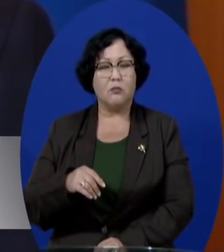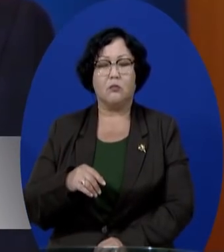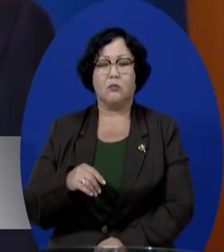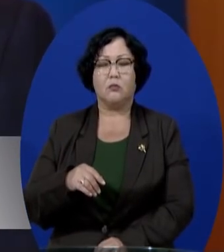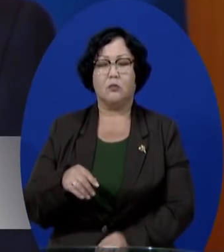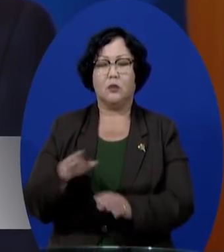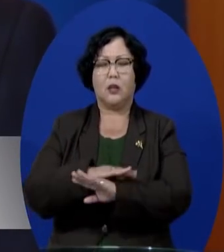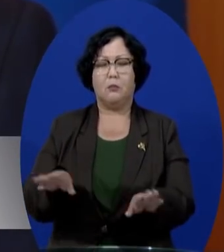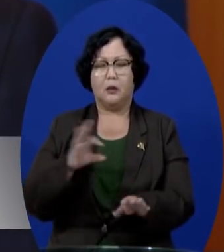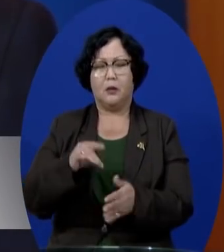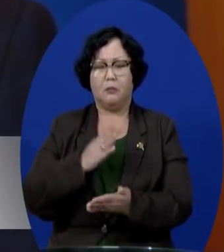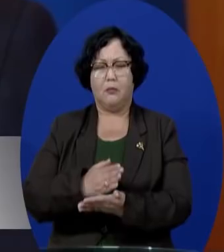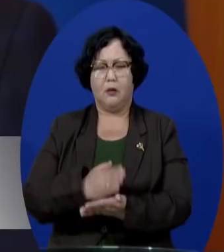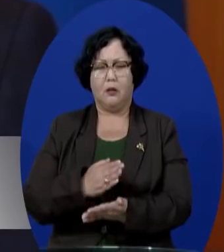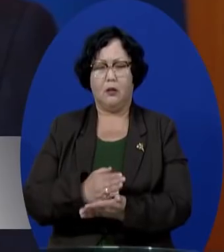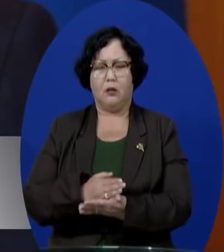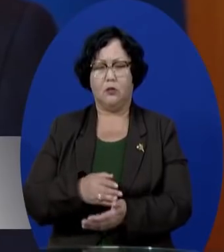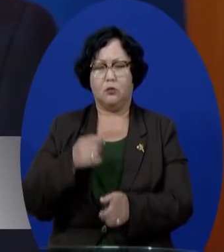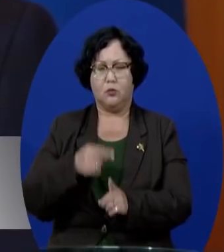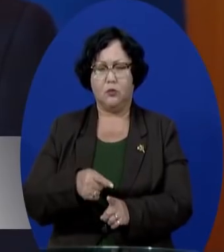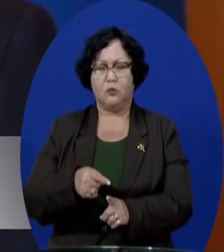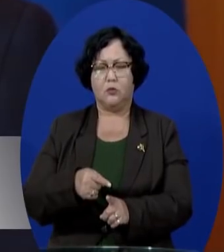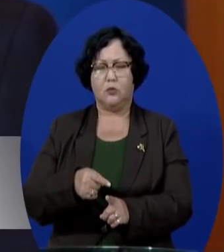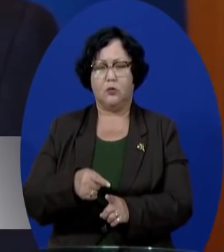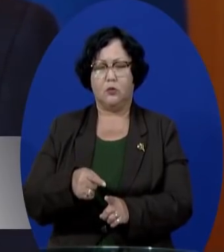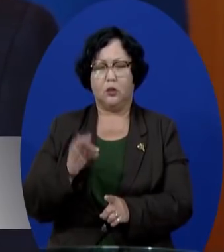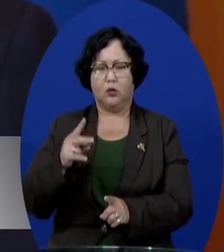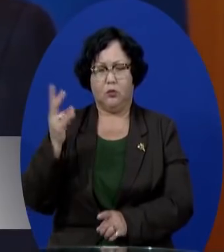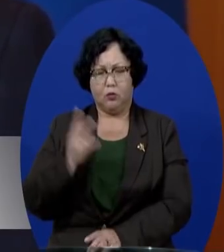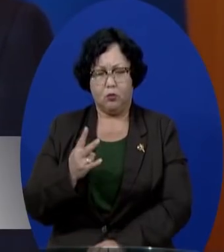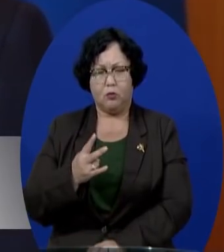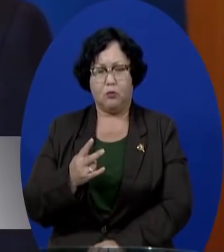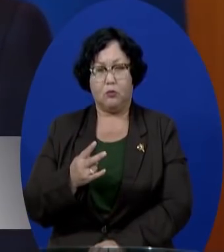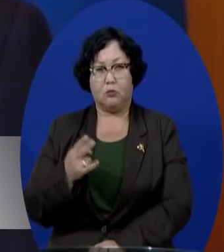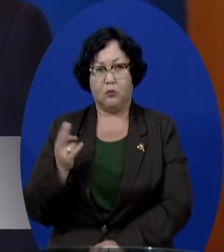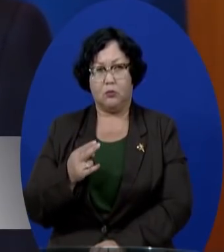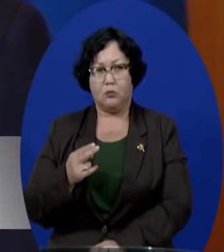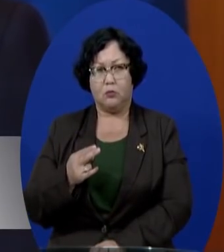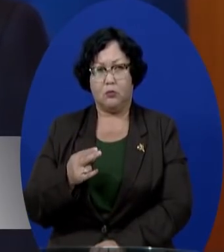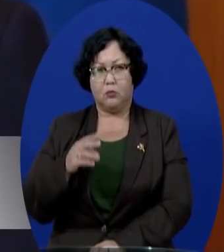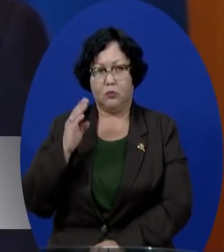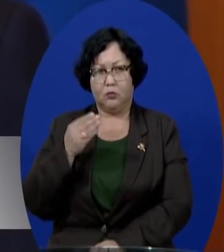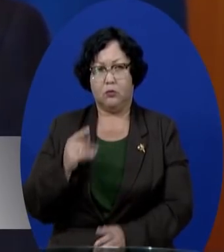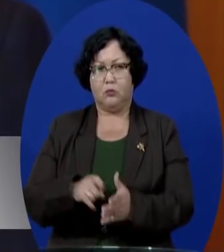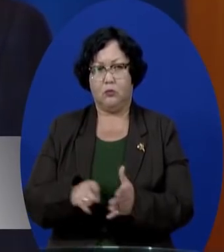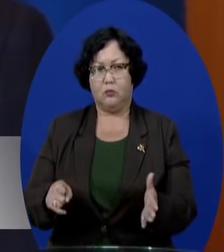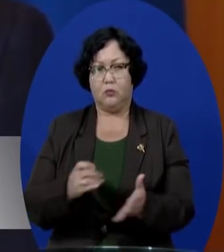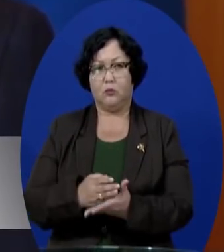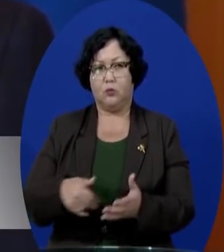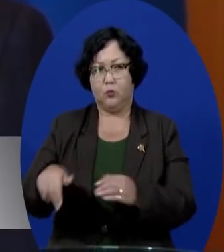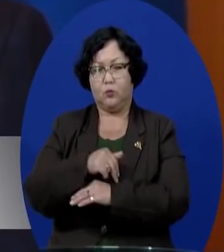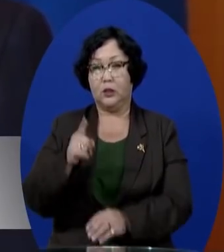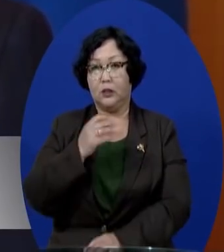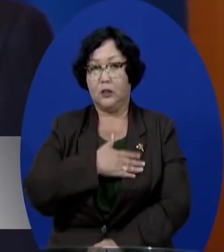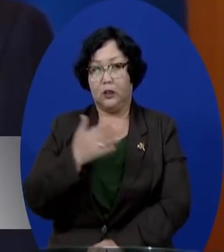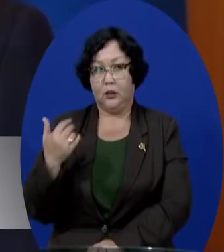ердөө талбай дээр байгаа энэ зориудгийн байрууд хүн үнч байхгүй ногоо цагааны хүмүүс байхгүй анаа тодорхой хугацаа буулаа яа гэж дүүргийн